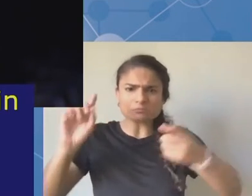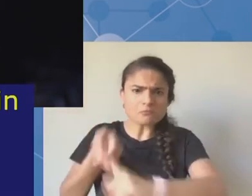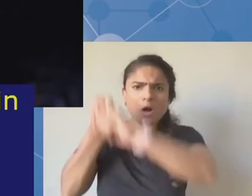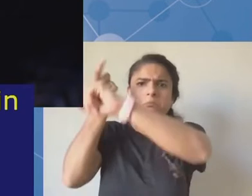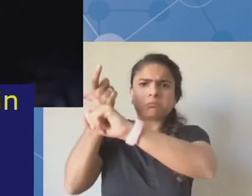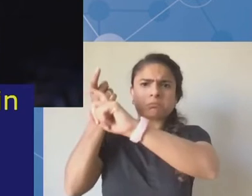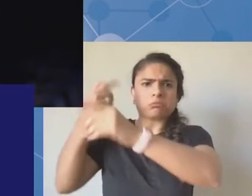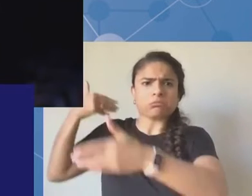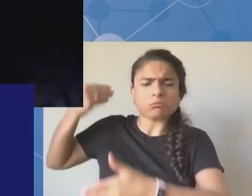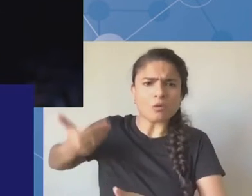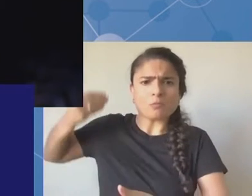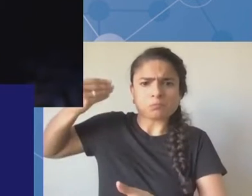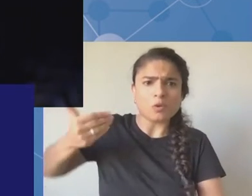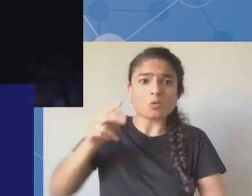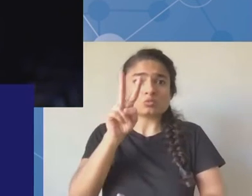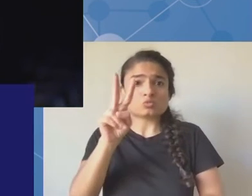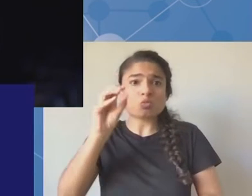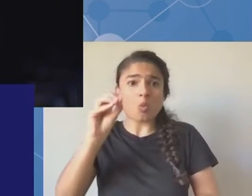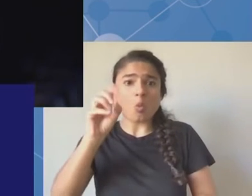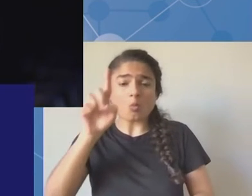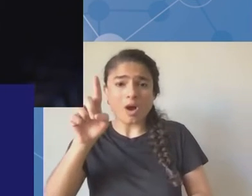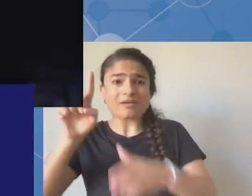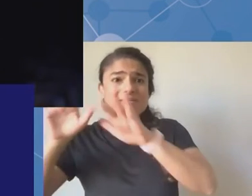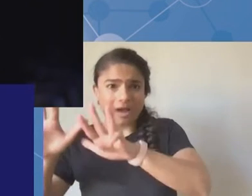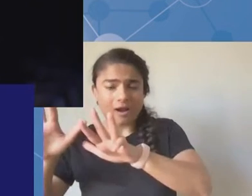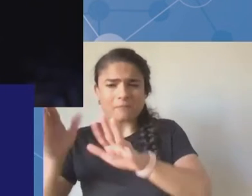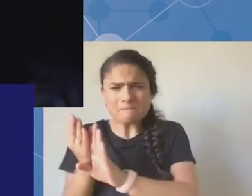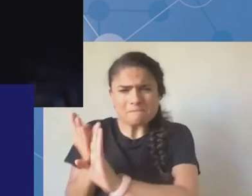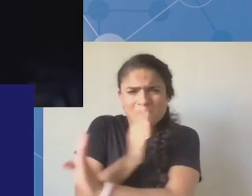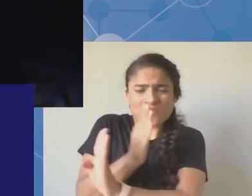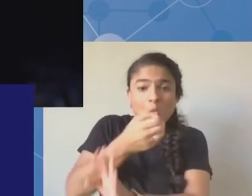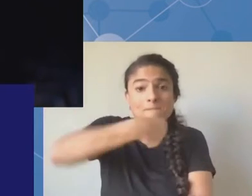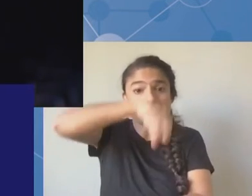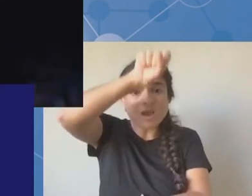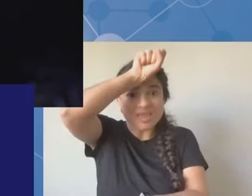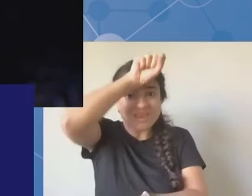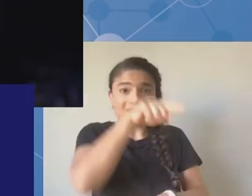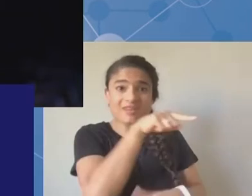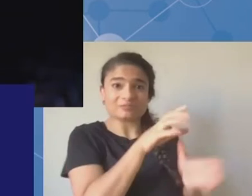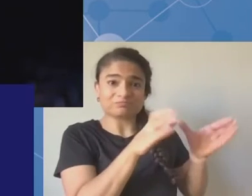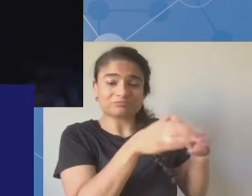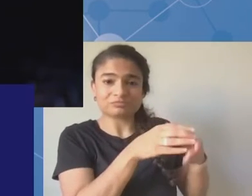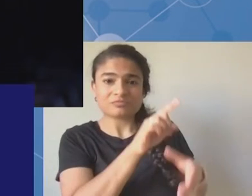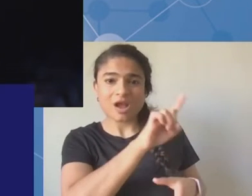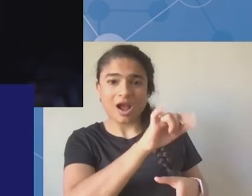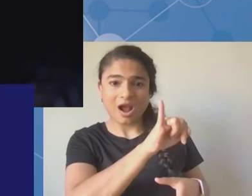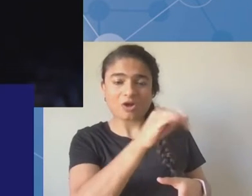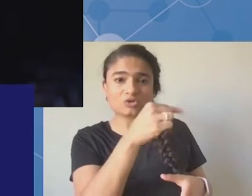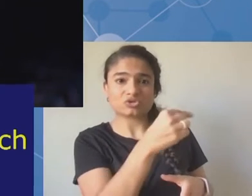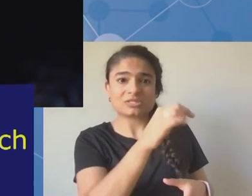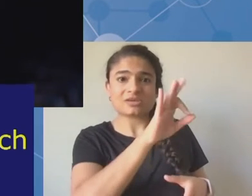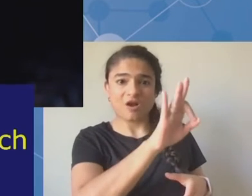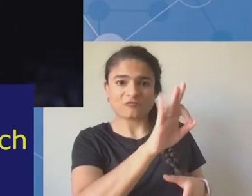как сильно отрицательным явлением это было. Очередное отключение произошло 25